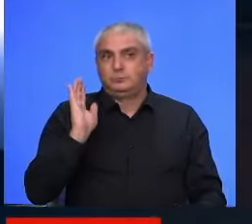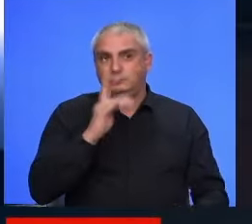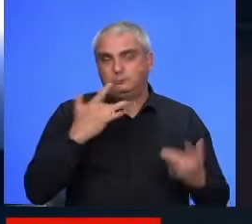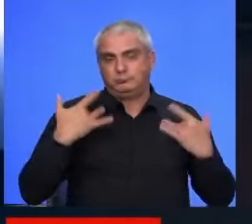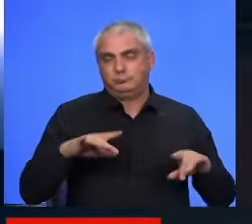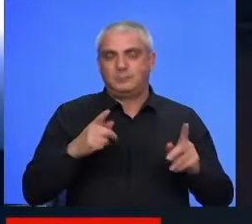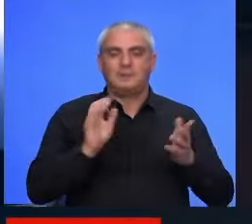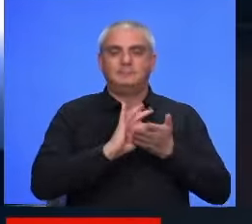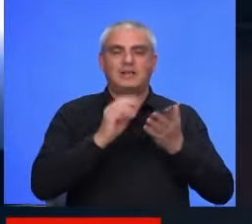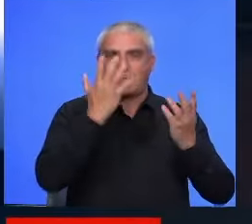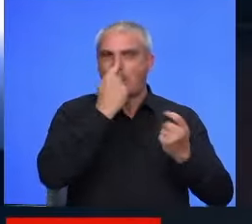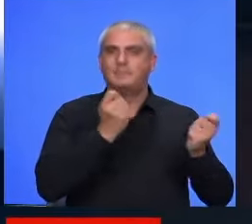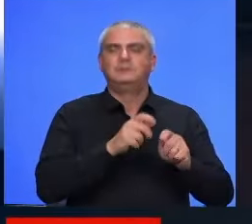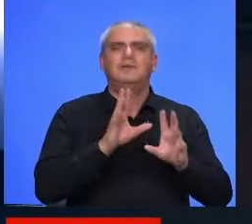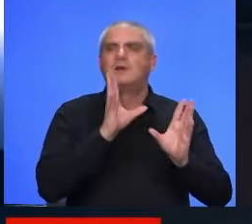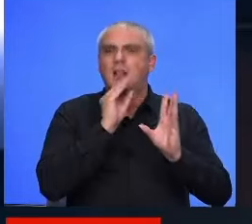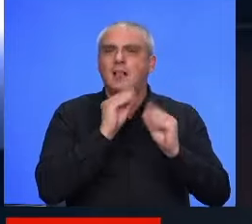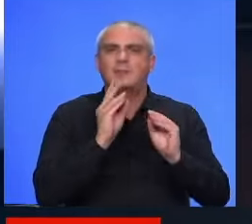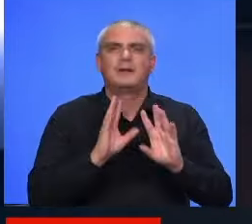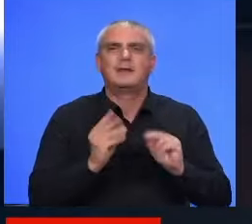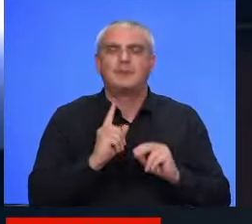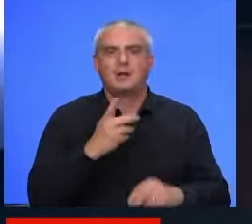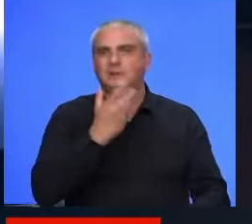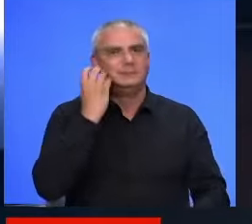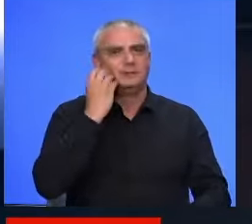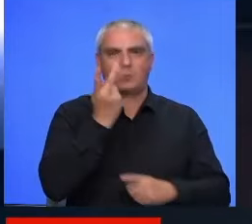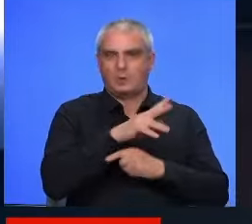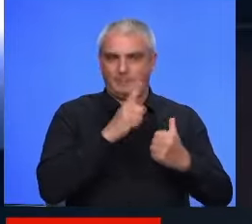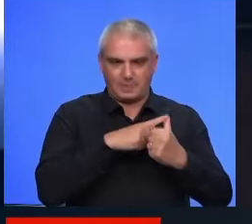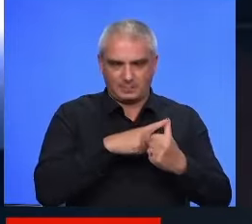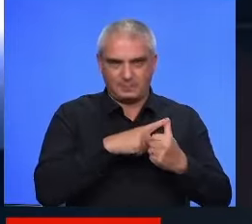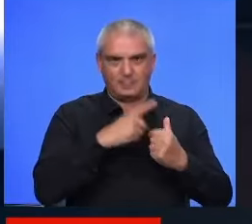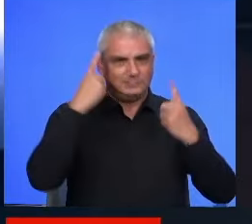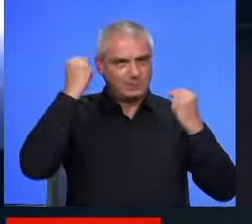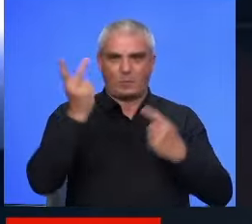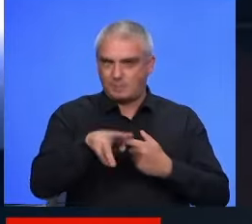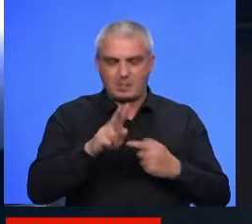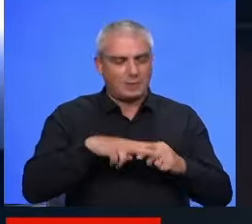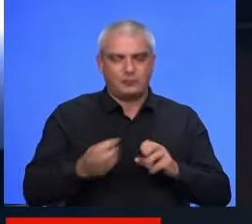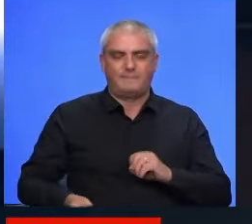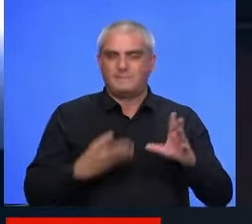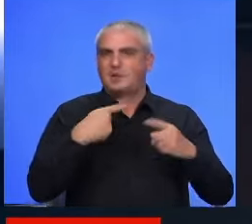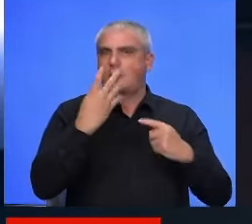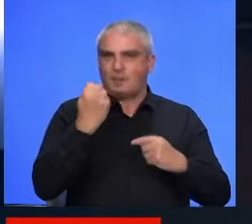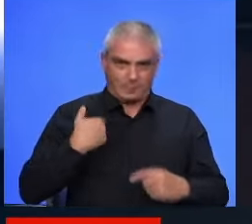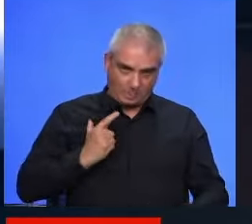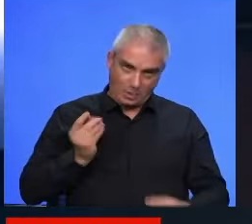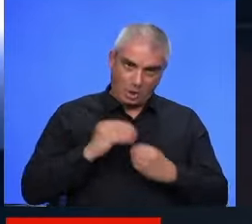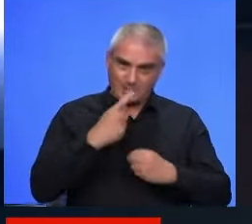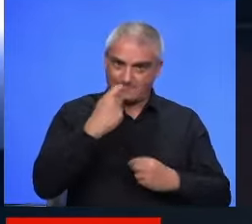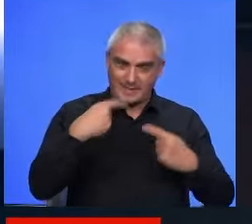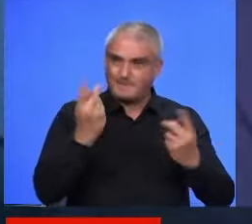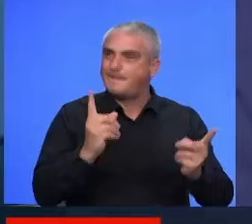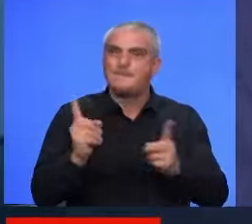את משרדי חמאס, ועם מי נדבר? אחרי שסינואר הלך אין לנו עם מי לדבר, עכשיו גם נגלה אותם ביום ה-400, אז נחכה עוד 100 יום שיהיה